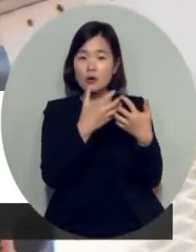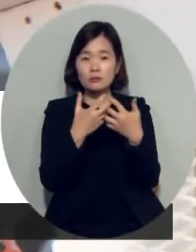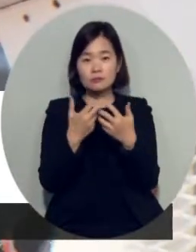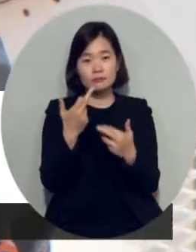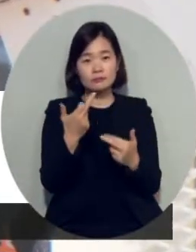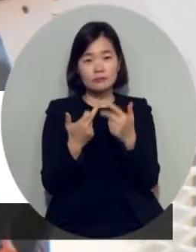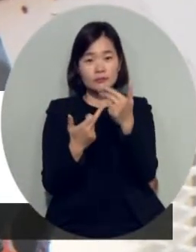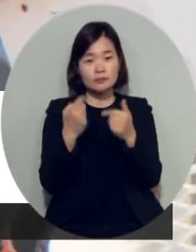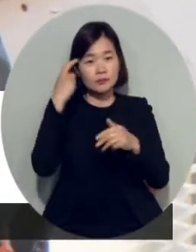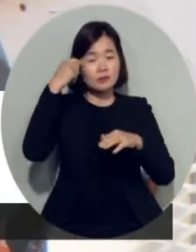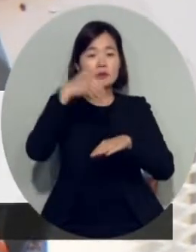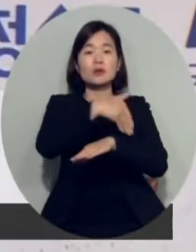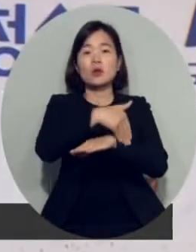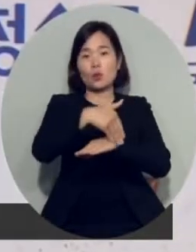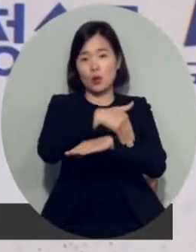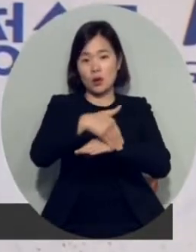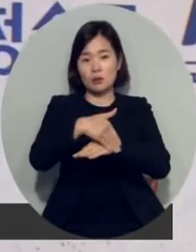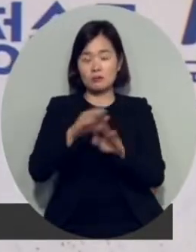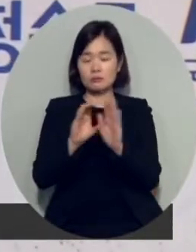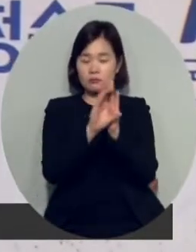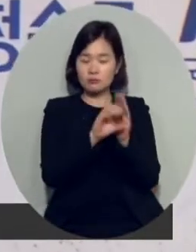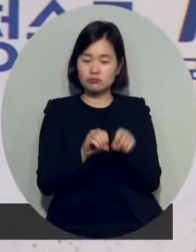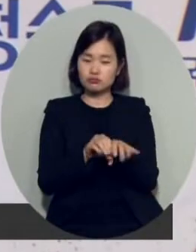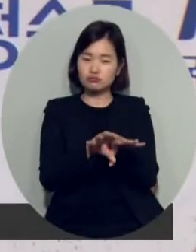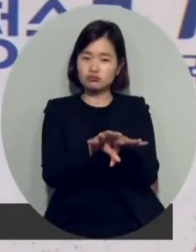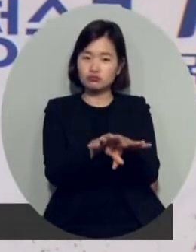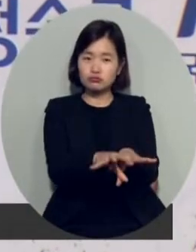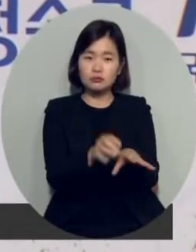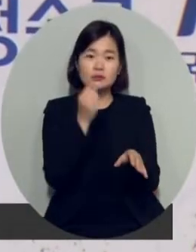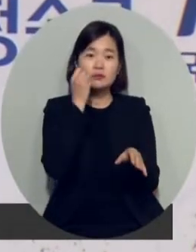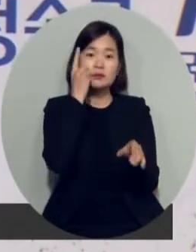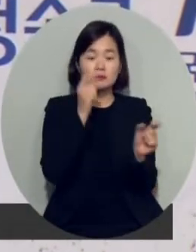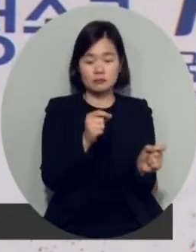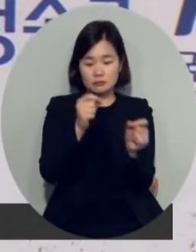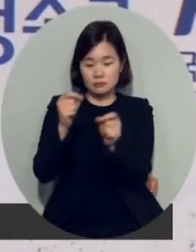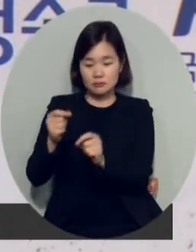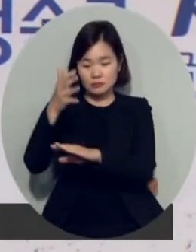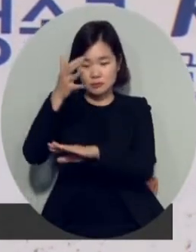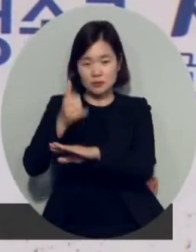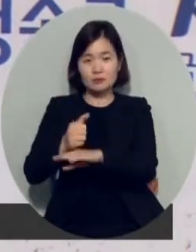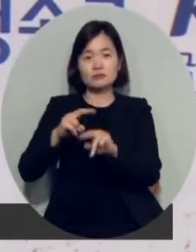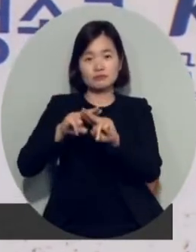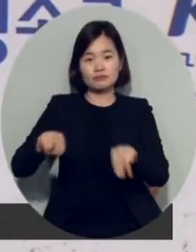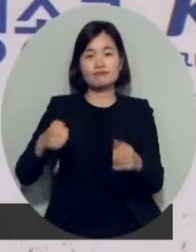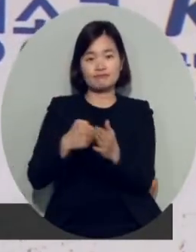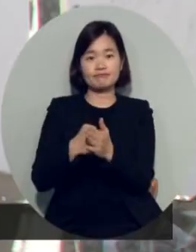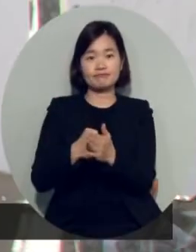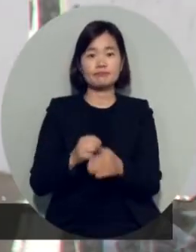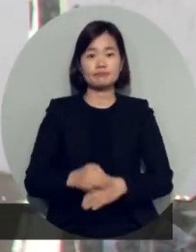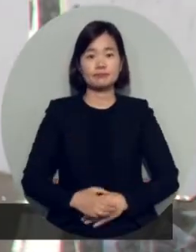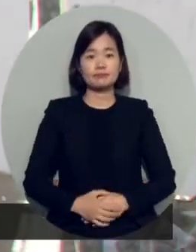개최할 예정이었지만 코로나 확산으로 개최를 한날 연기했다 가 결국 취소 결정을 내렸습니다